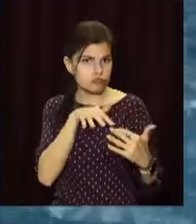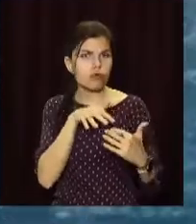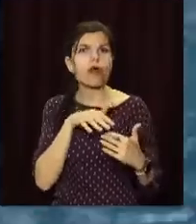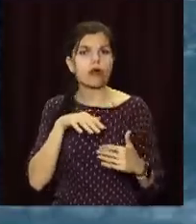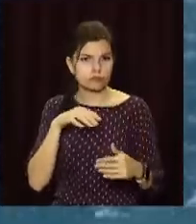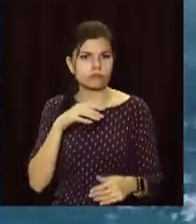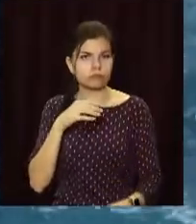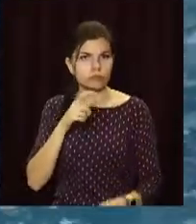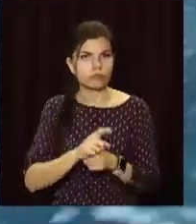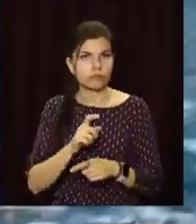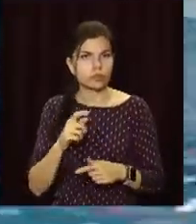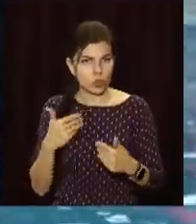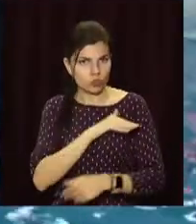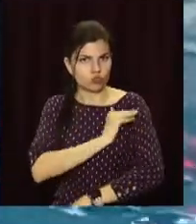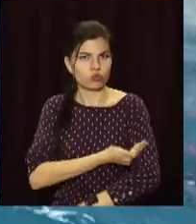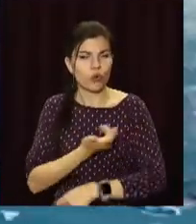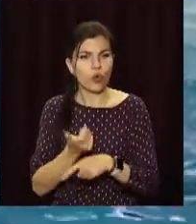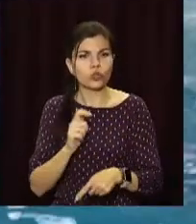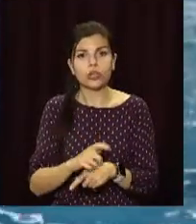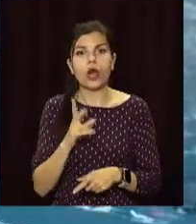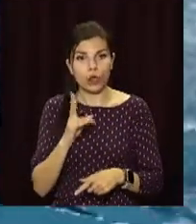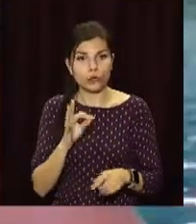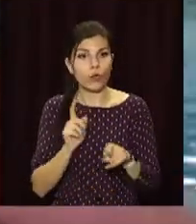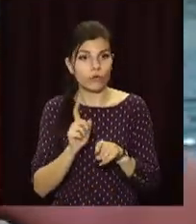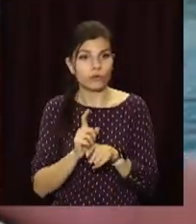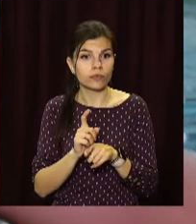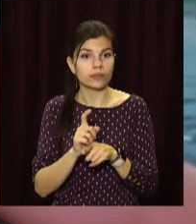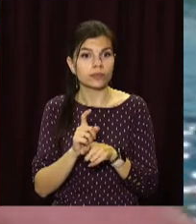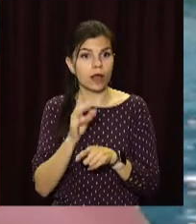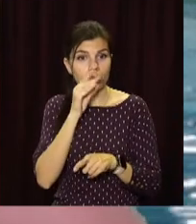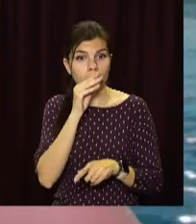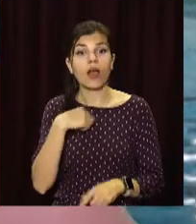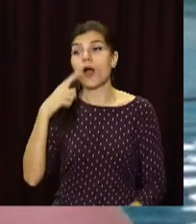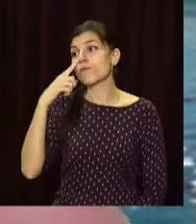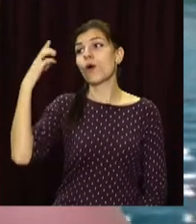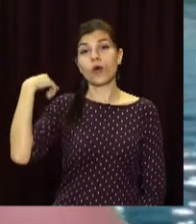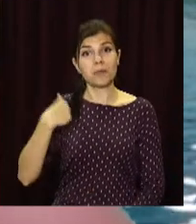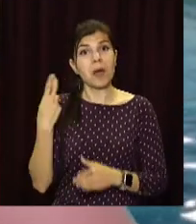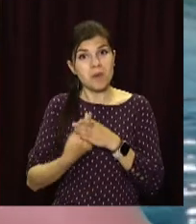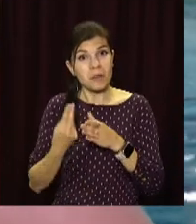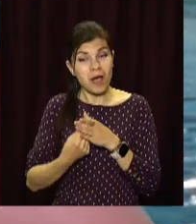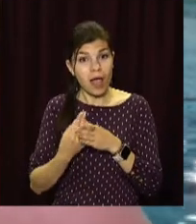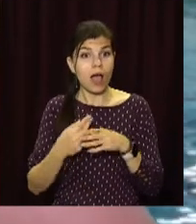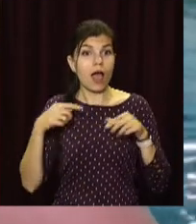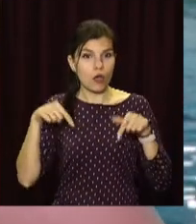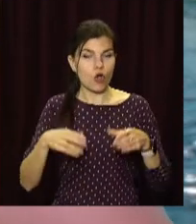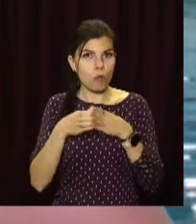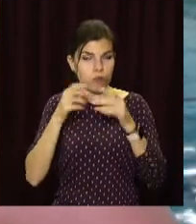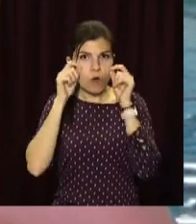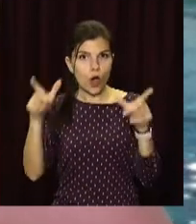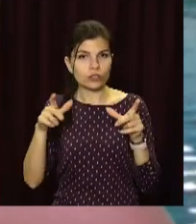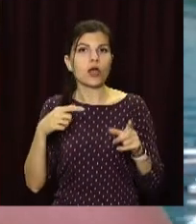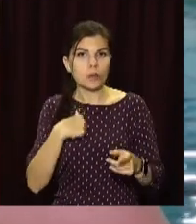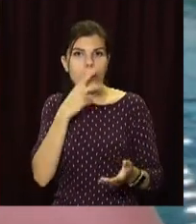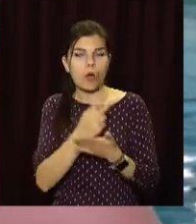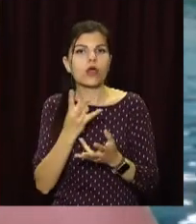в останньому періоді львівські ватерполісти вирвалися вперед. Прошле ми проігрували, але сьогодні команда проснулася і показала,